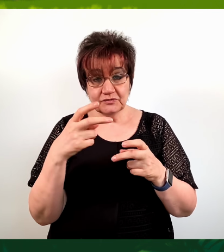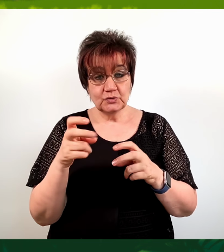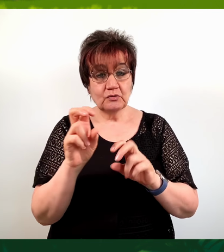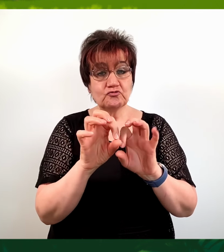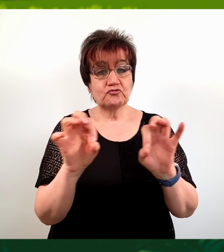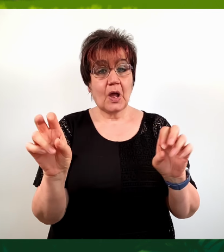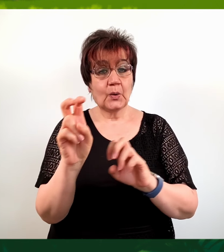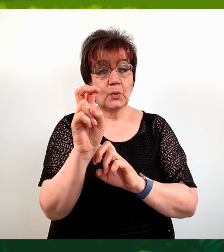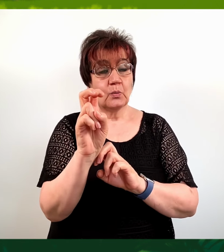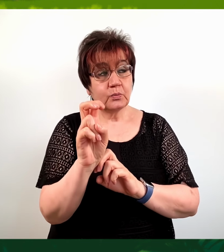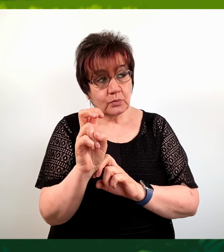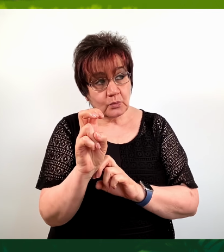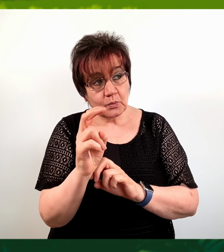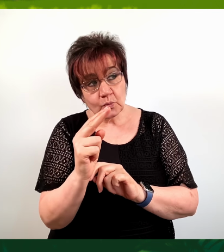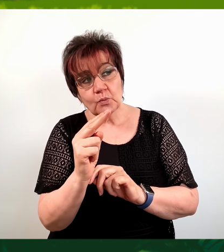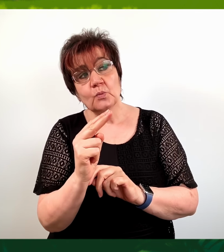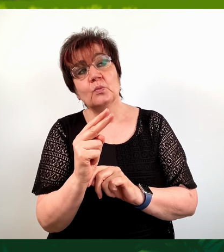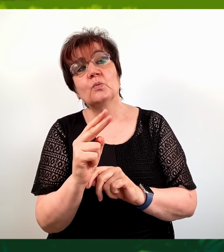ruhig auf die Stange.